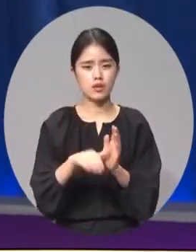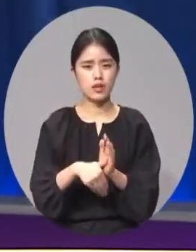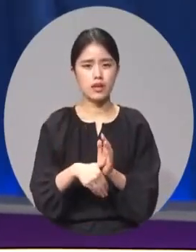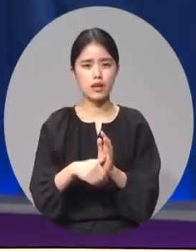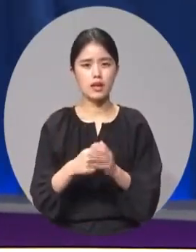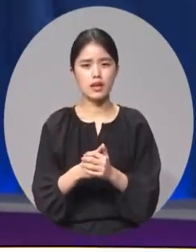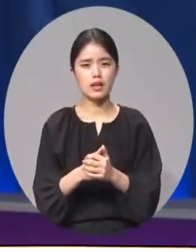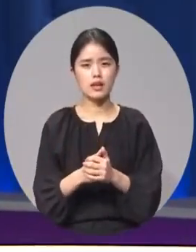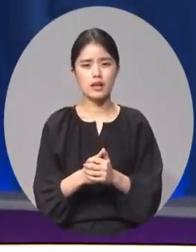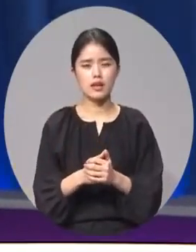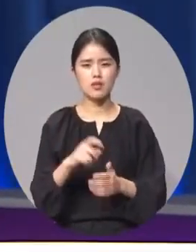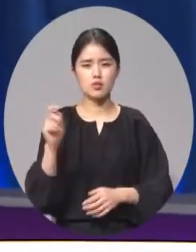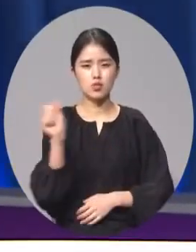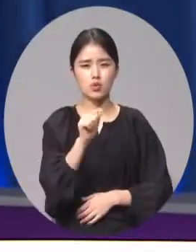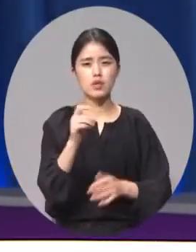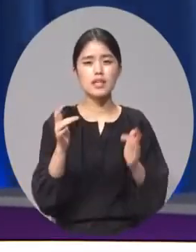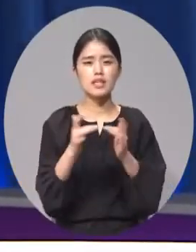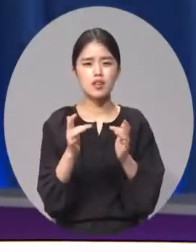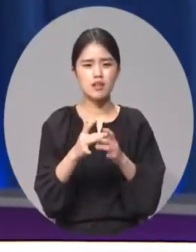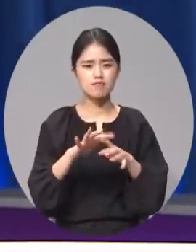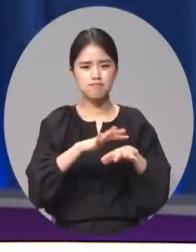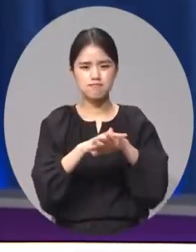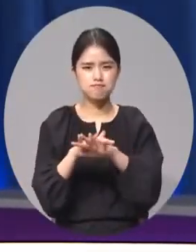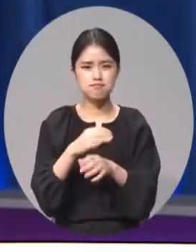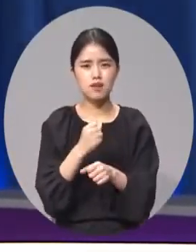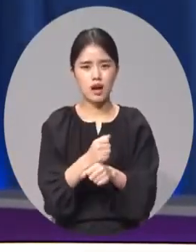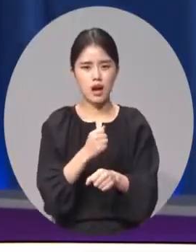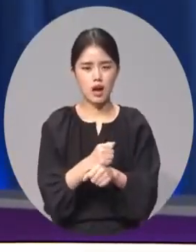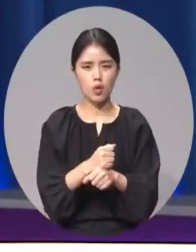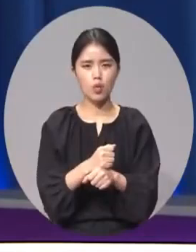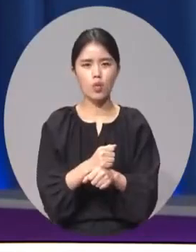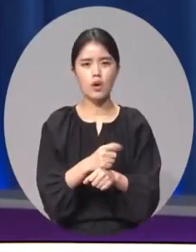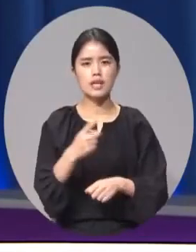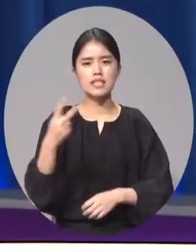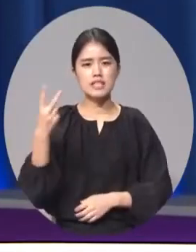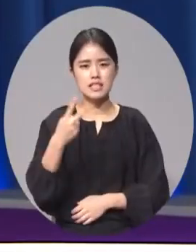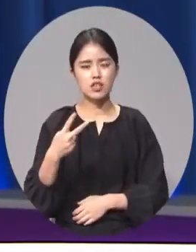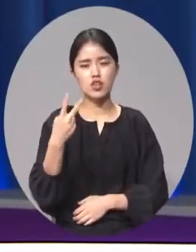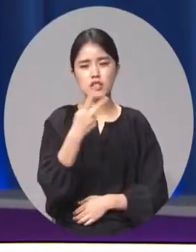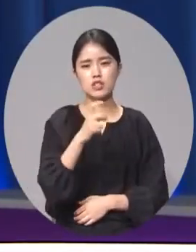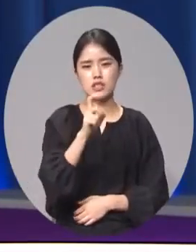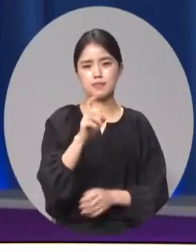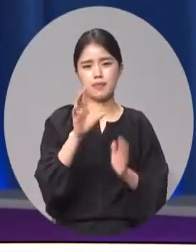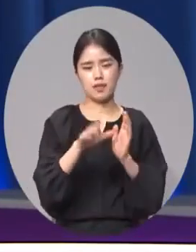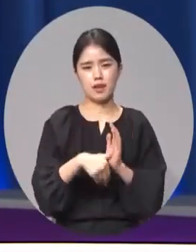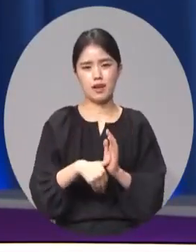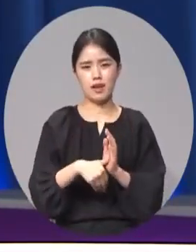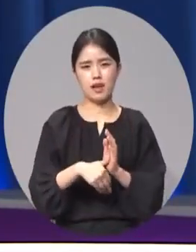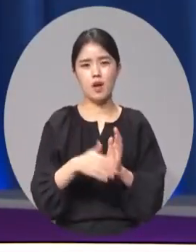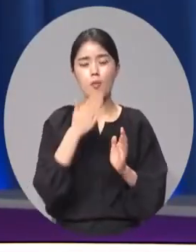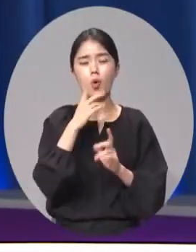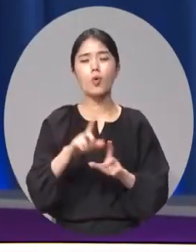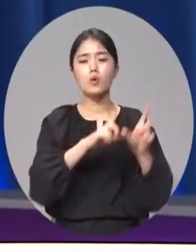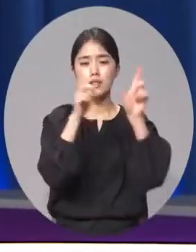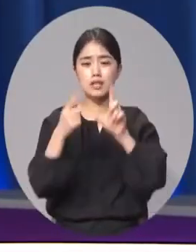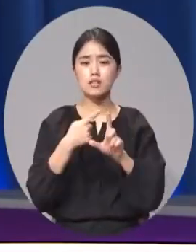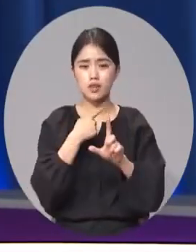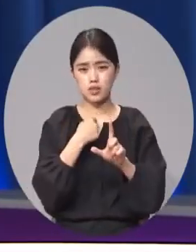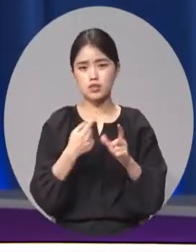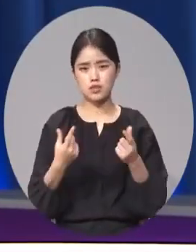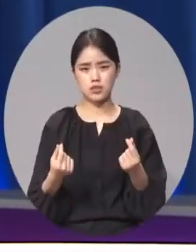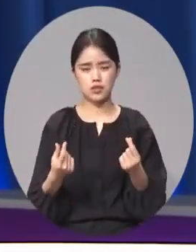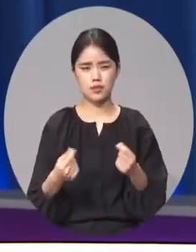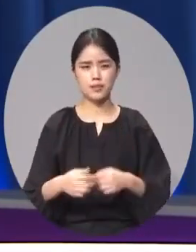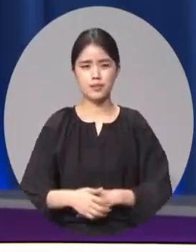초고속 인터넷 망을 깔고 벤처 붐을 해서 우리가 2000년 2010년 머꼬 살아 짠 습니까